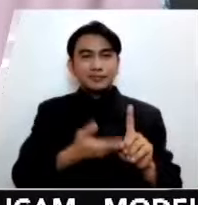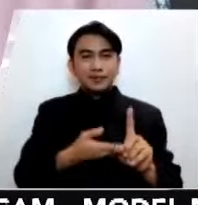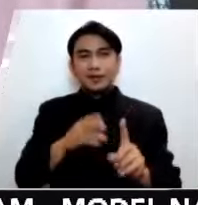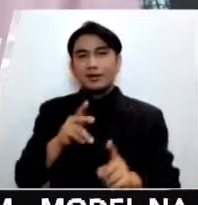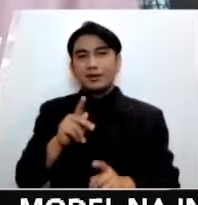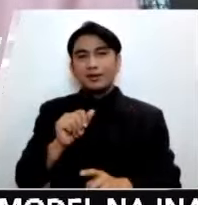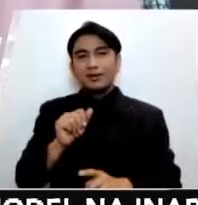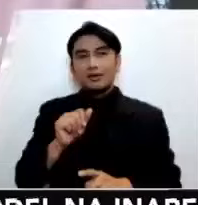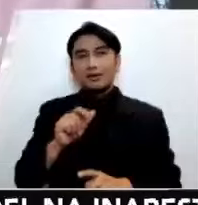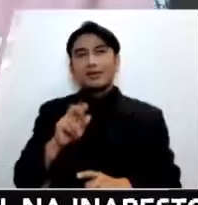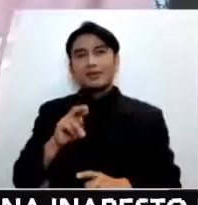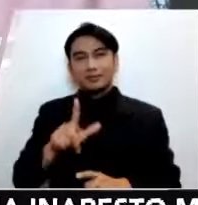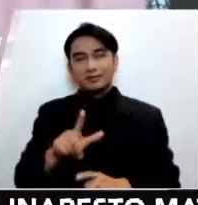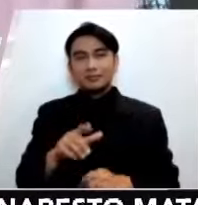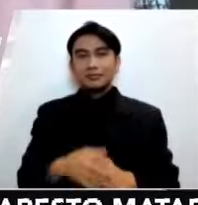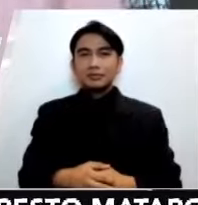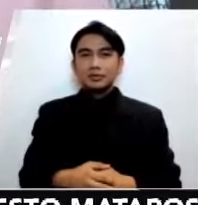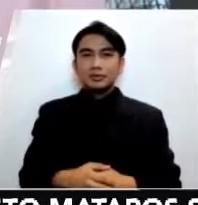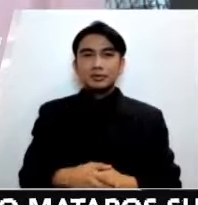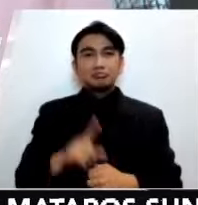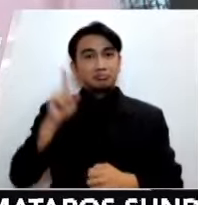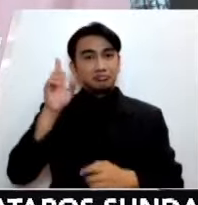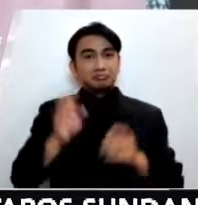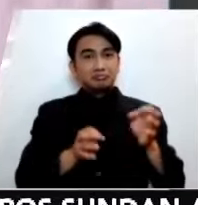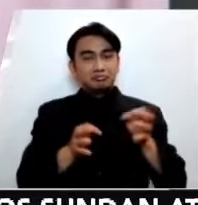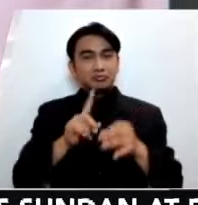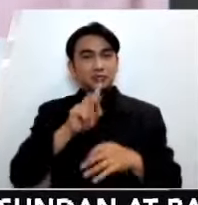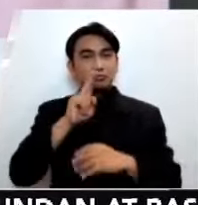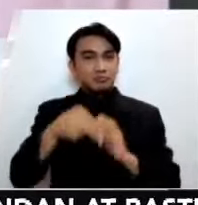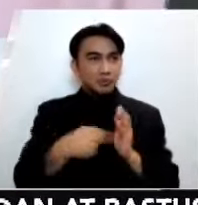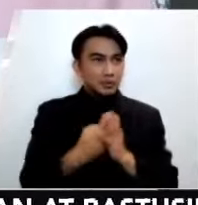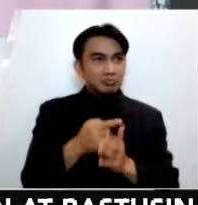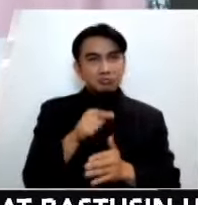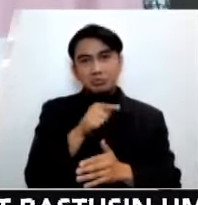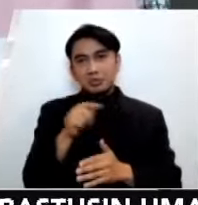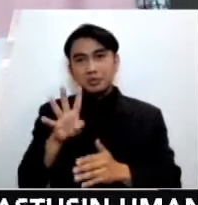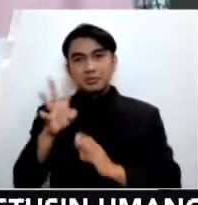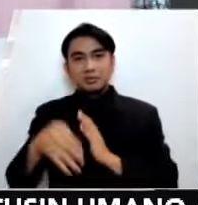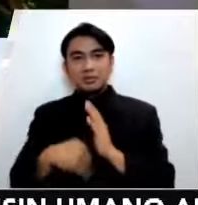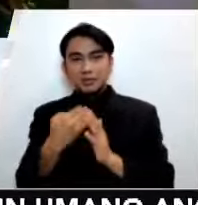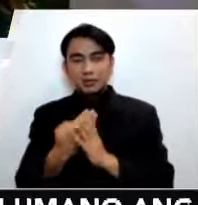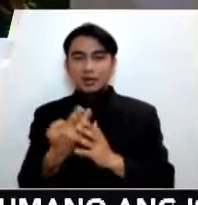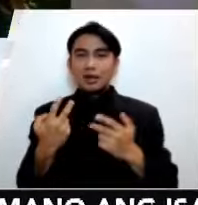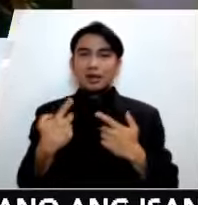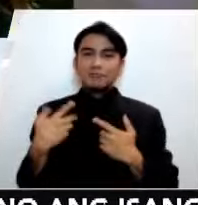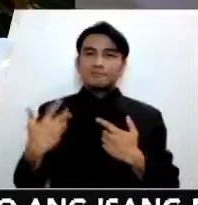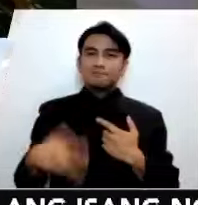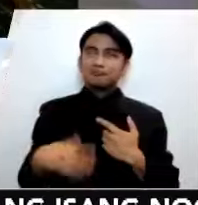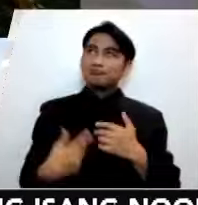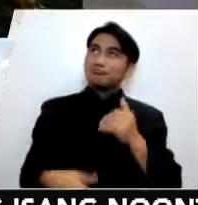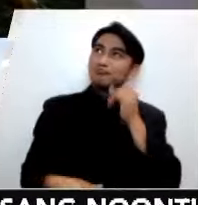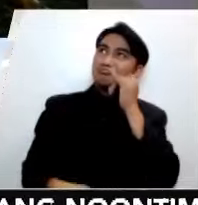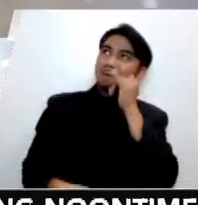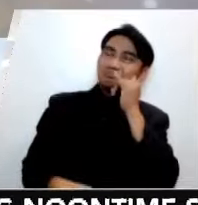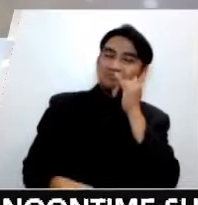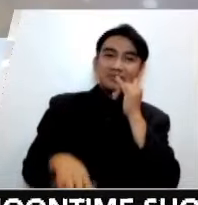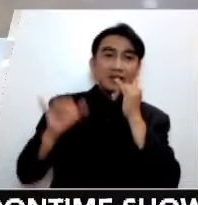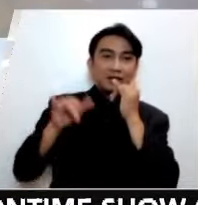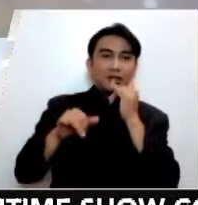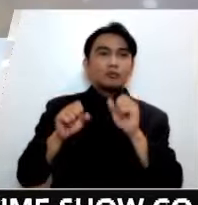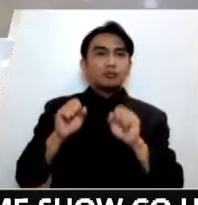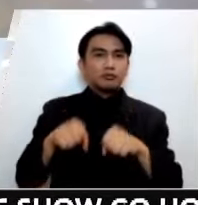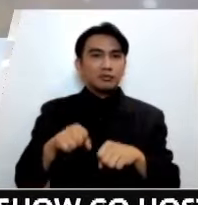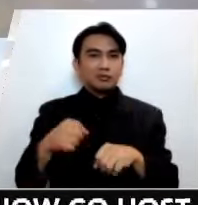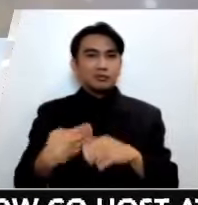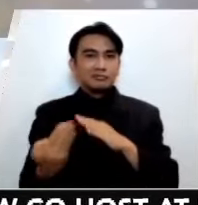oras, hanggang apat na oras ang kailangan mong i-google para makuhaan yung Milky Way. Kahit beginner cameras lang, pwede